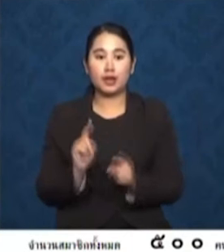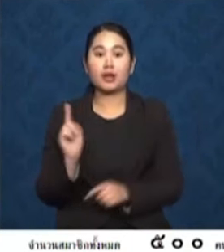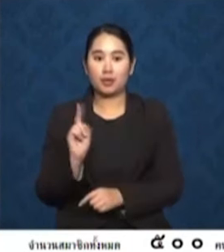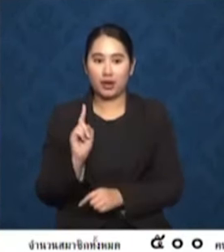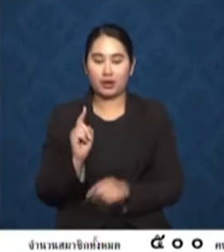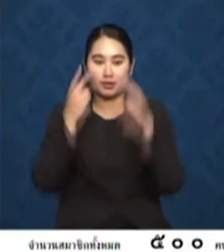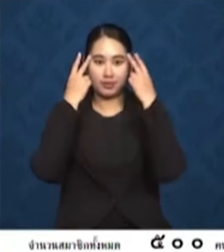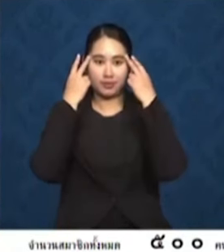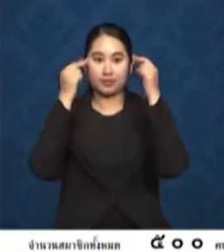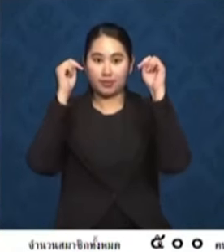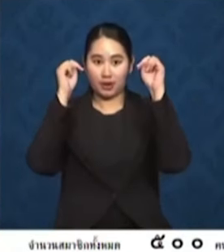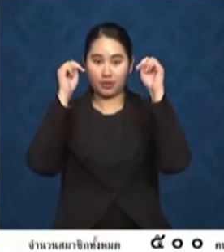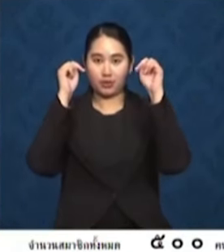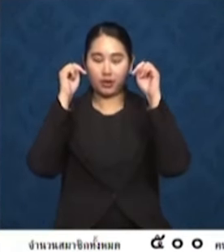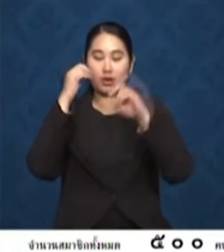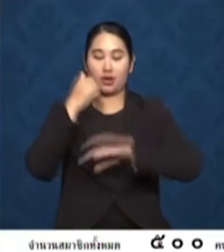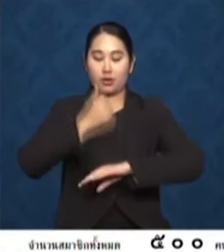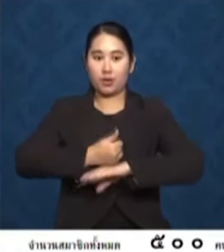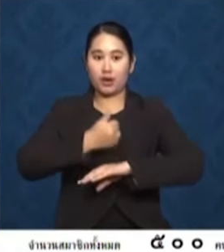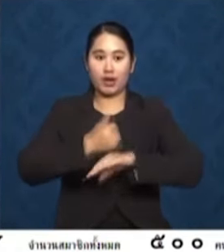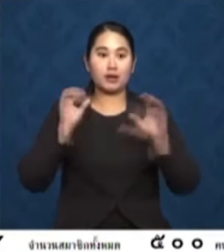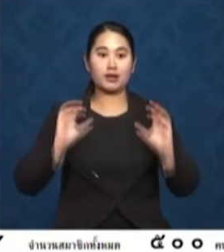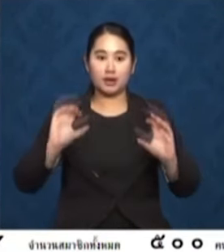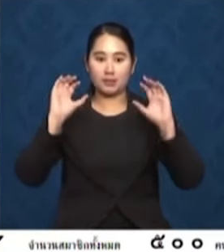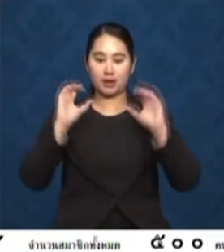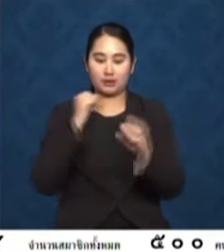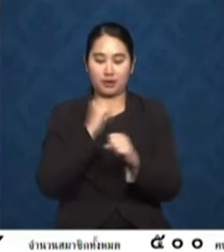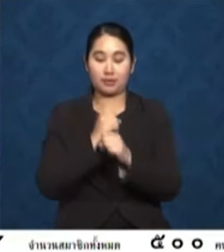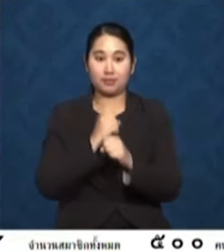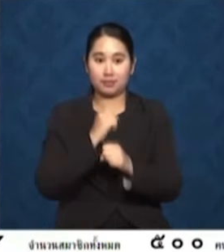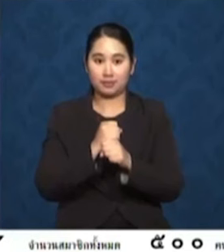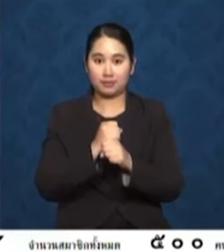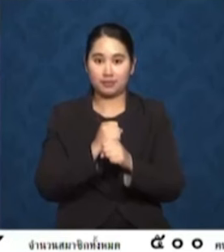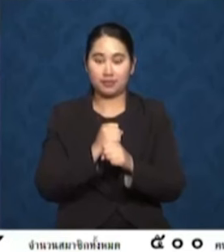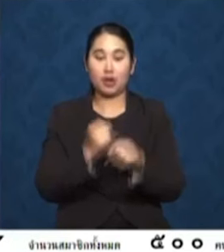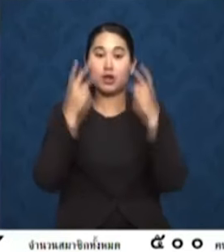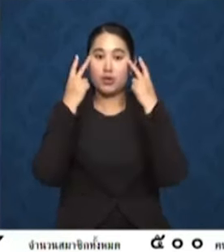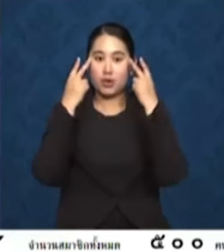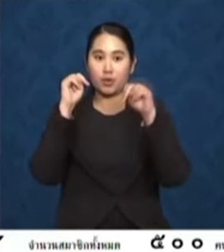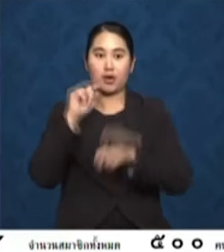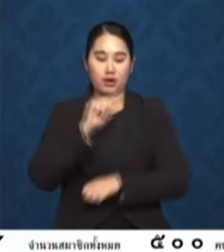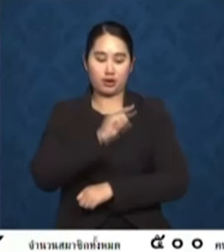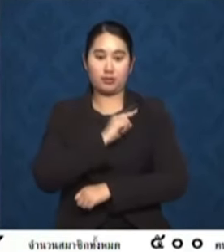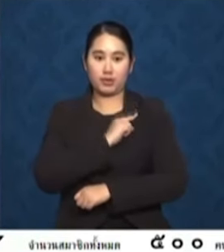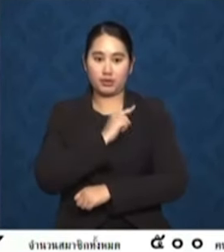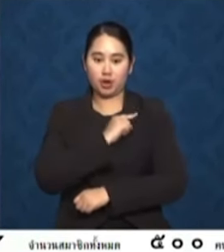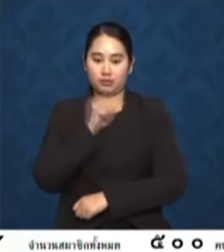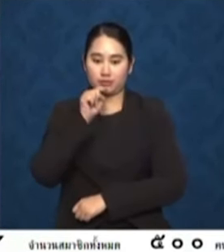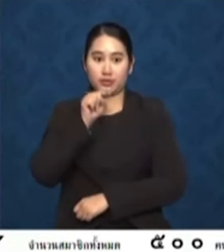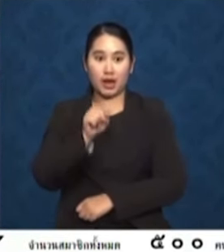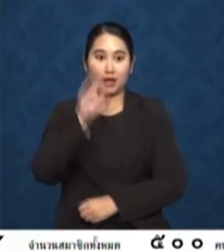นายกรัฐมนตรีในฐานะหัวหน้ารัฐบาลและในฐานะผู้สั่งปฏิบัติราชการสำนักงานตำรวจ